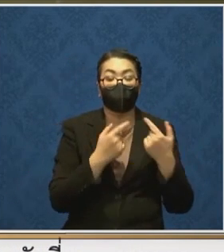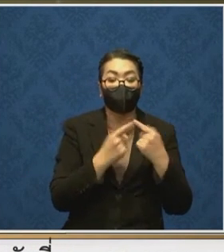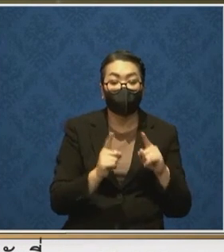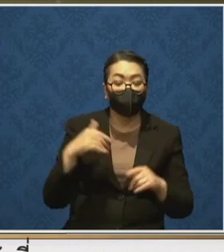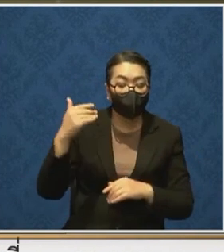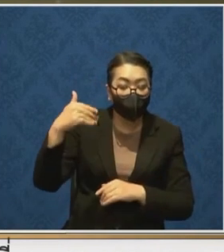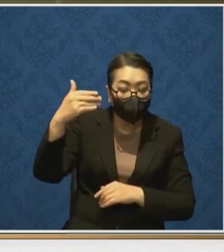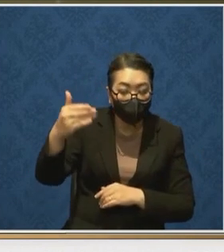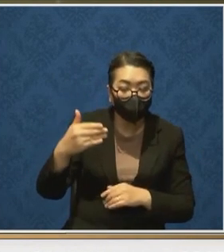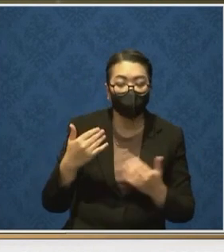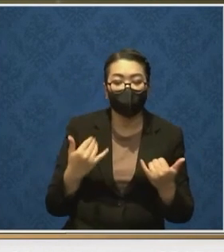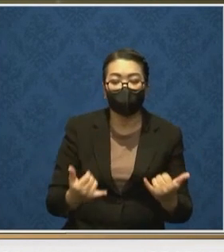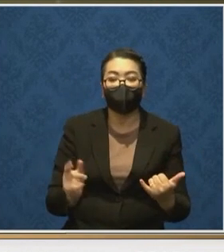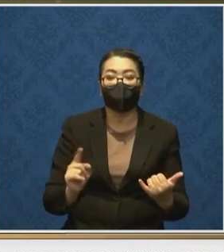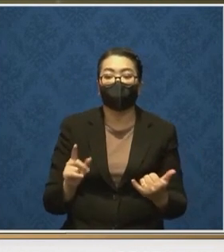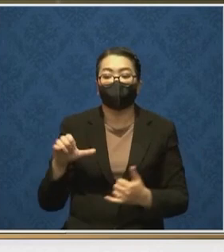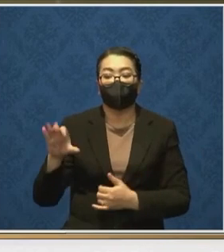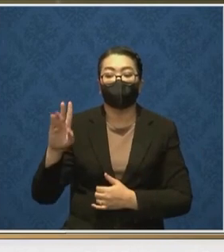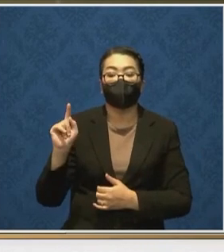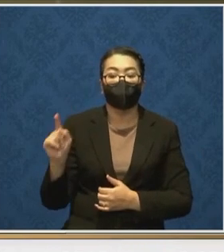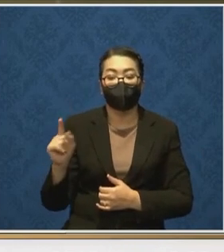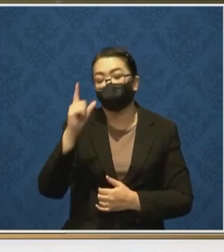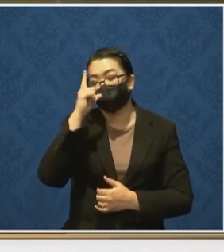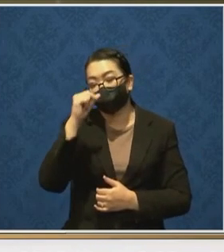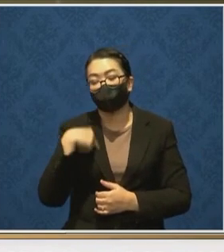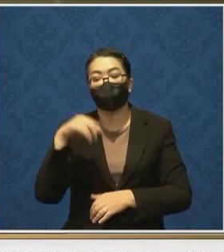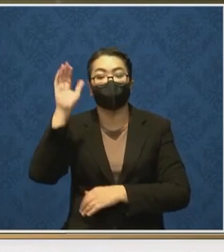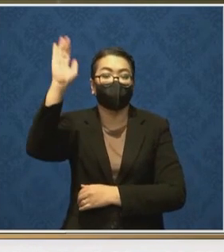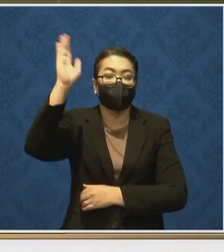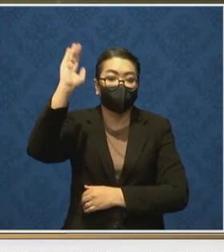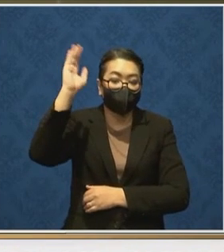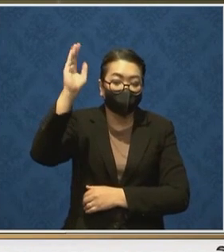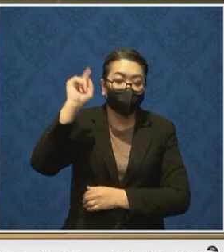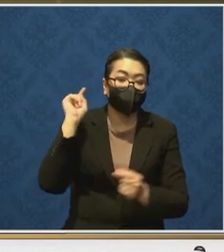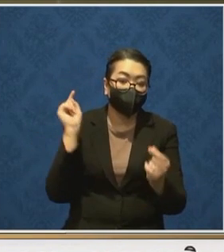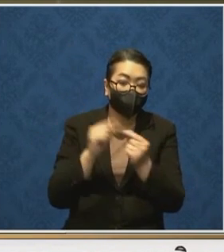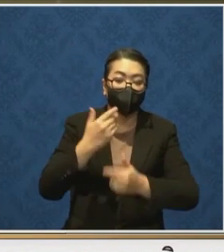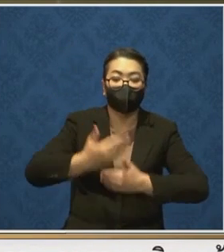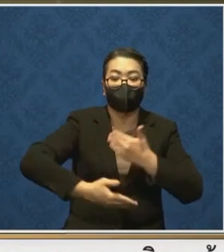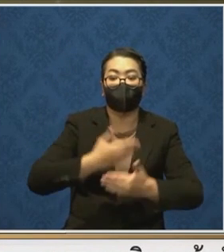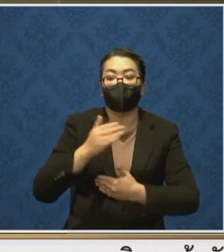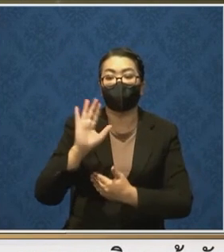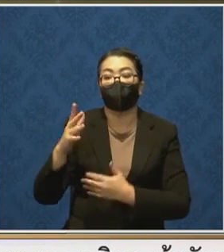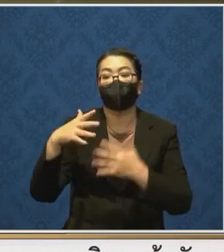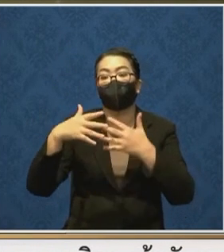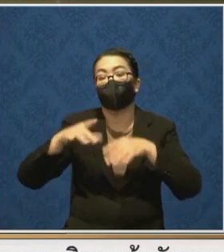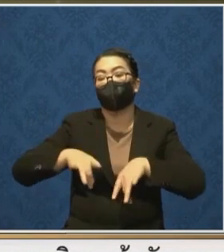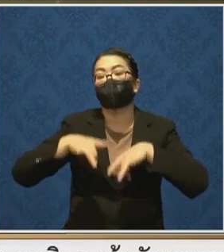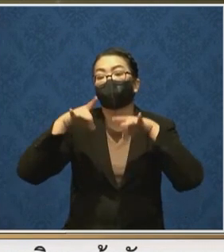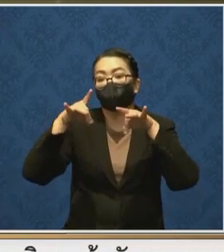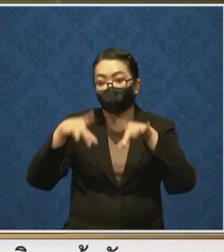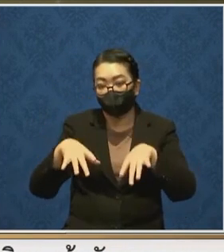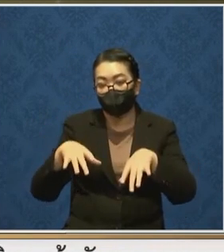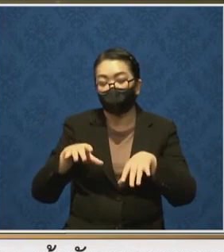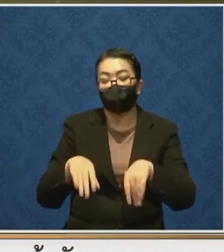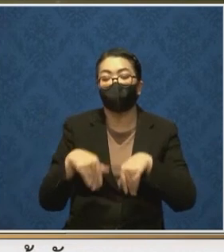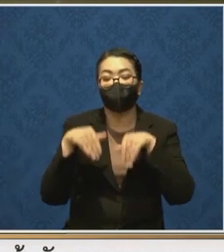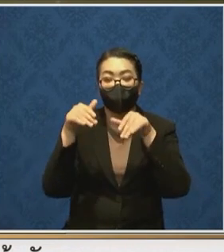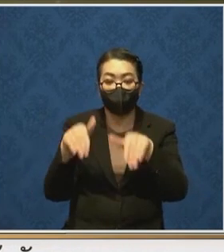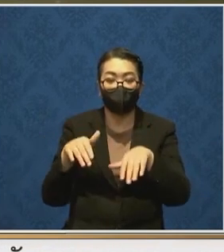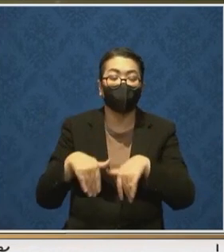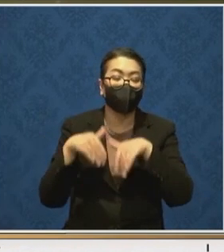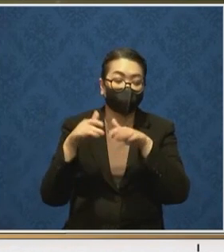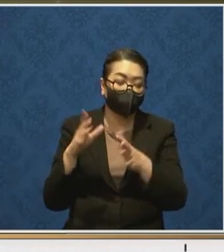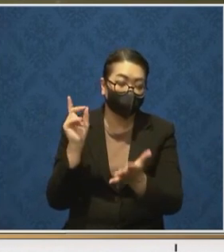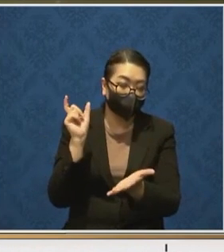ฏว่าต่มาค่ บริษัท King's Gate ได้ออกถแหงการต่อตลาดหลกซับ Australiaเมวที่ 23 กัยายน 2564